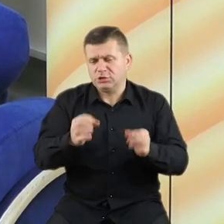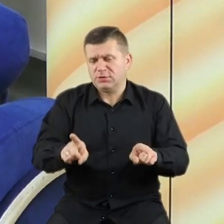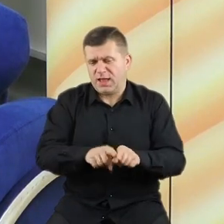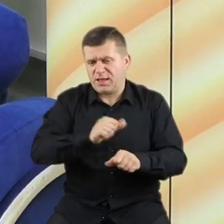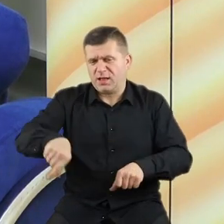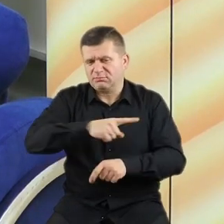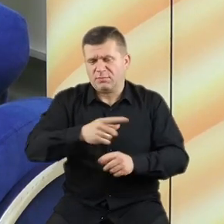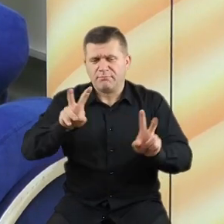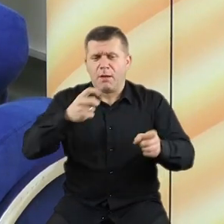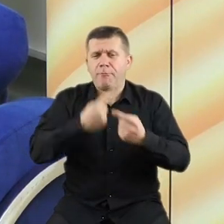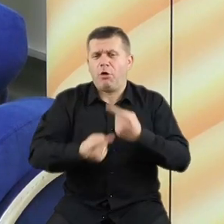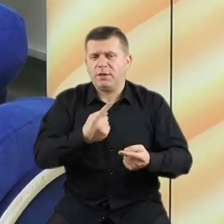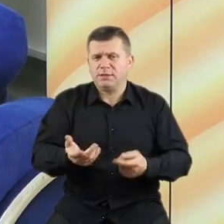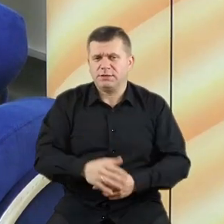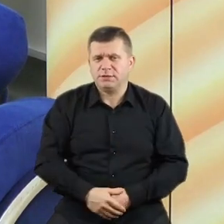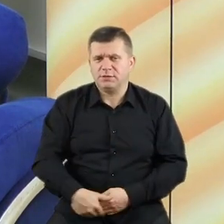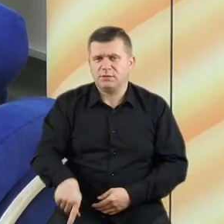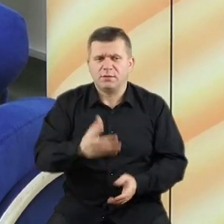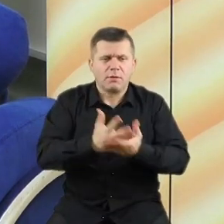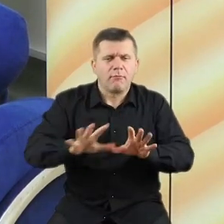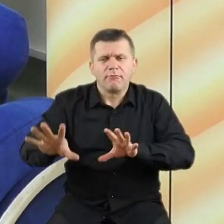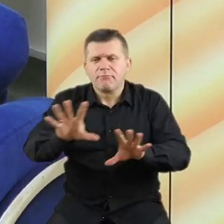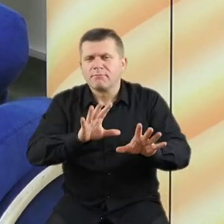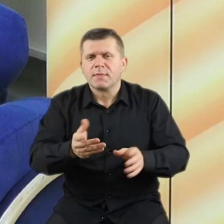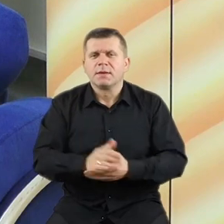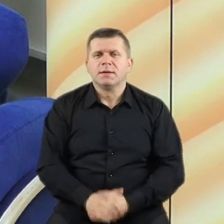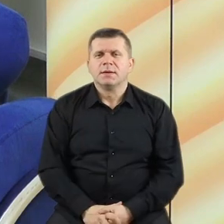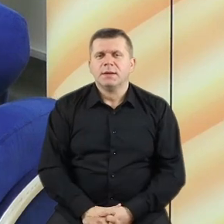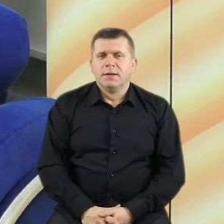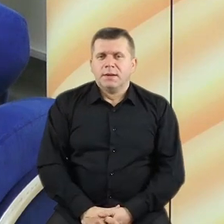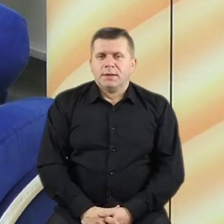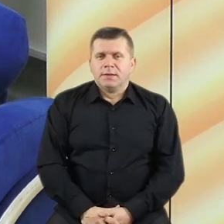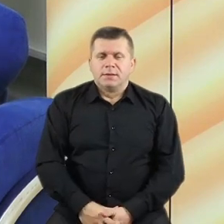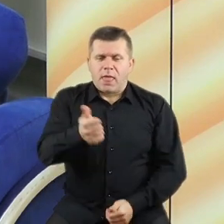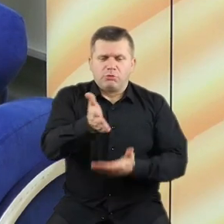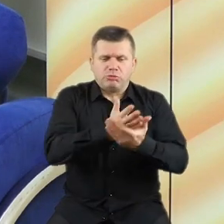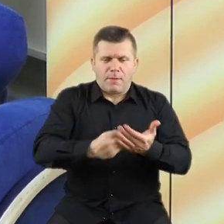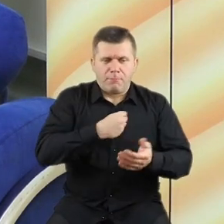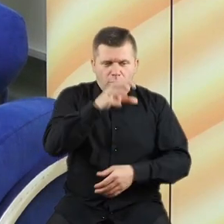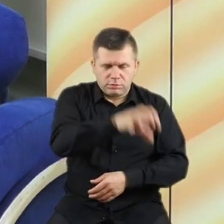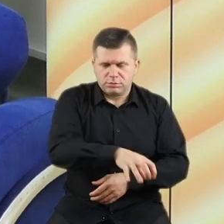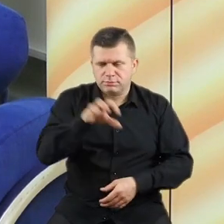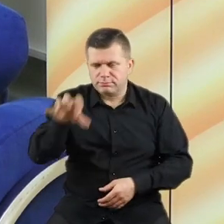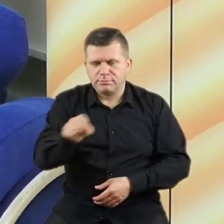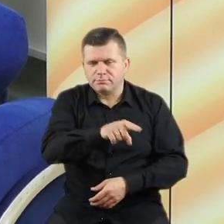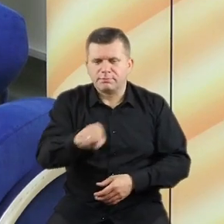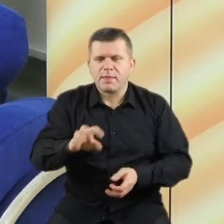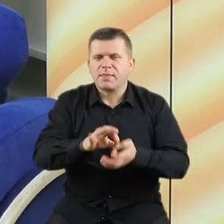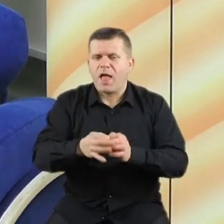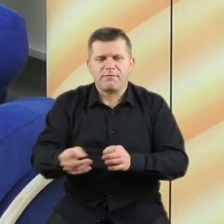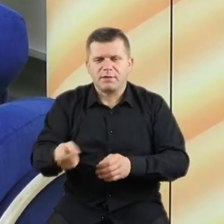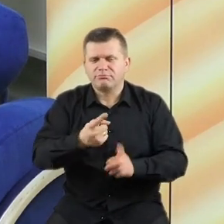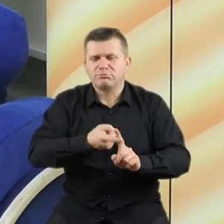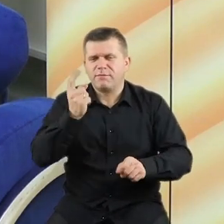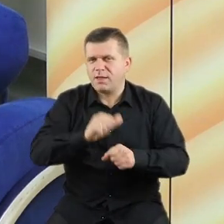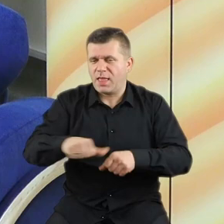też jesteśmy wszyscy. To, że takie są wykopane rowy między jedną częścią Polski a drugą, których po prostu długo nie